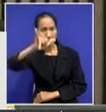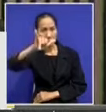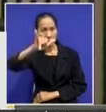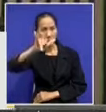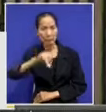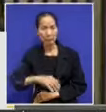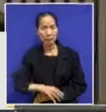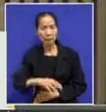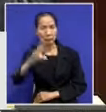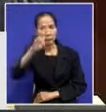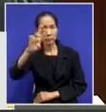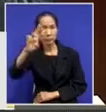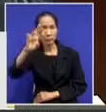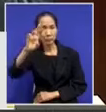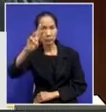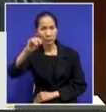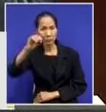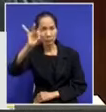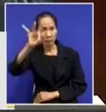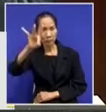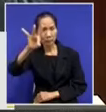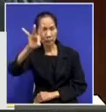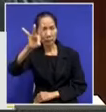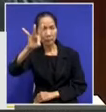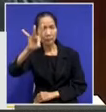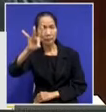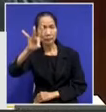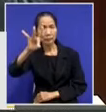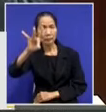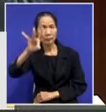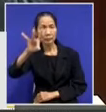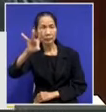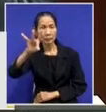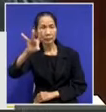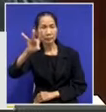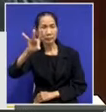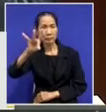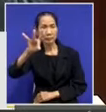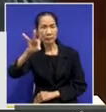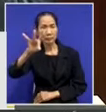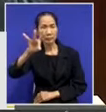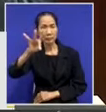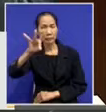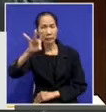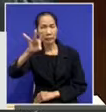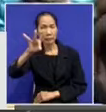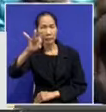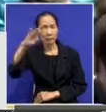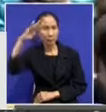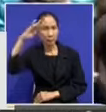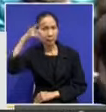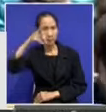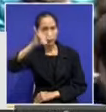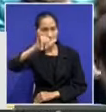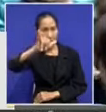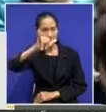าครับ 668นายสุรสิทธิ์นิธิวุฒิวรลักษณ ์พลเอกประยุท